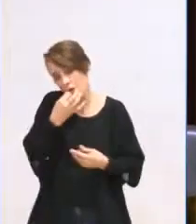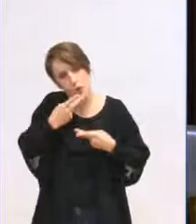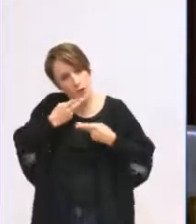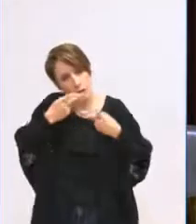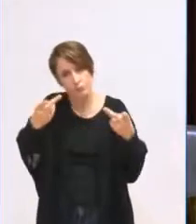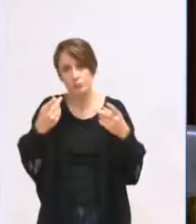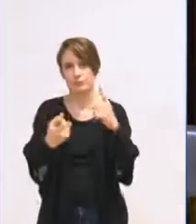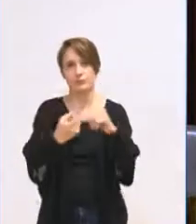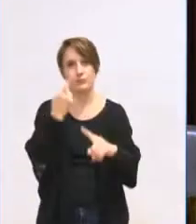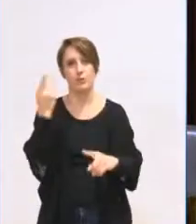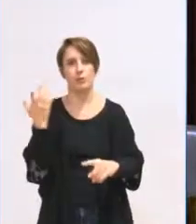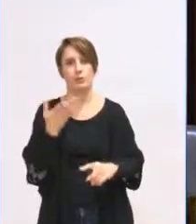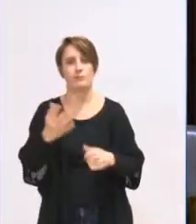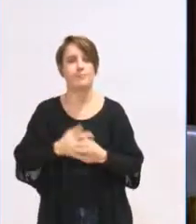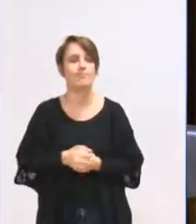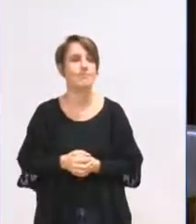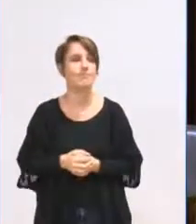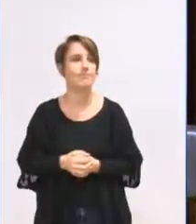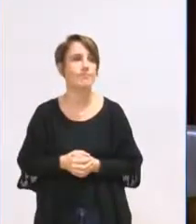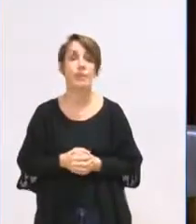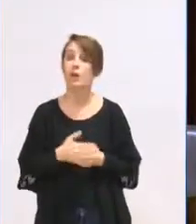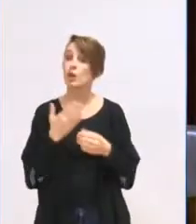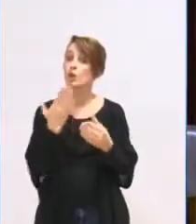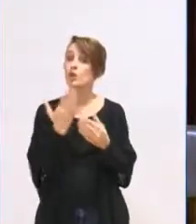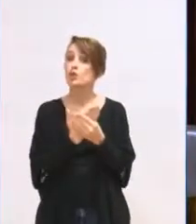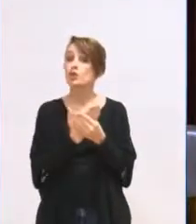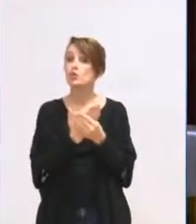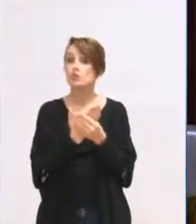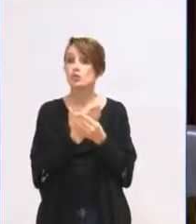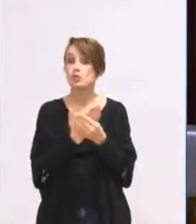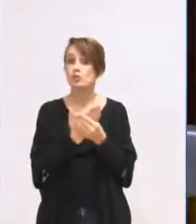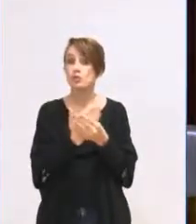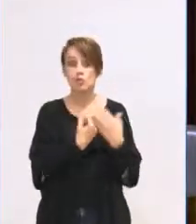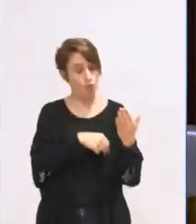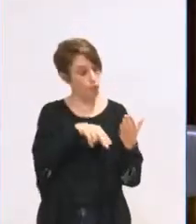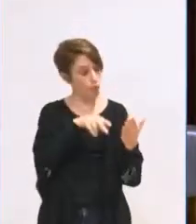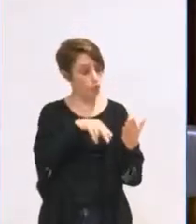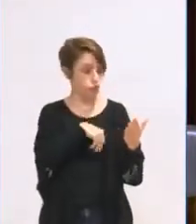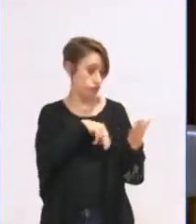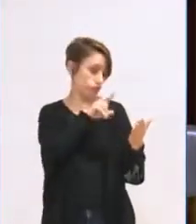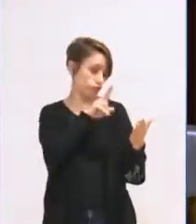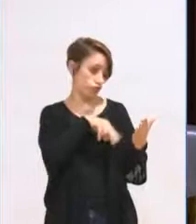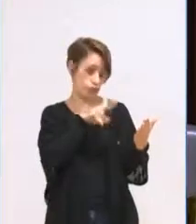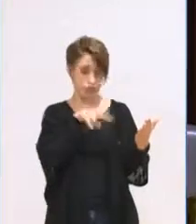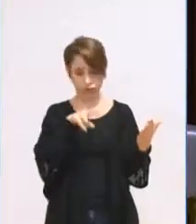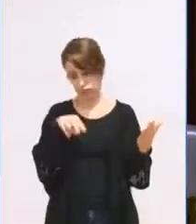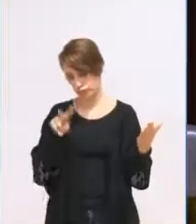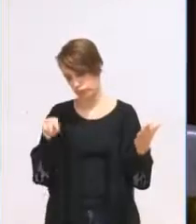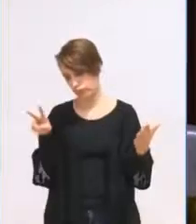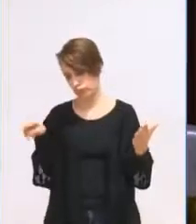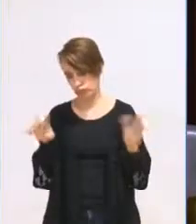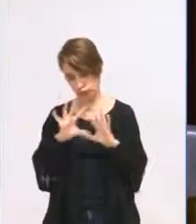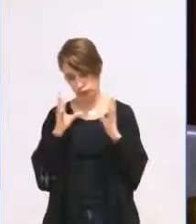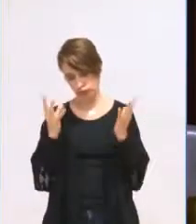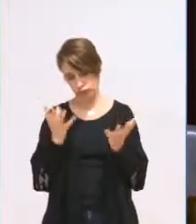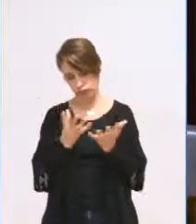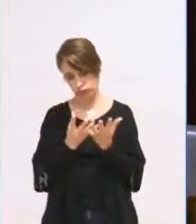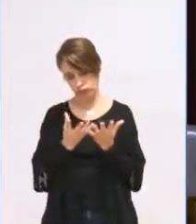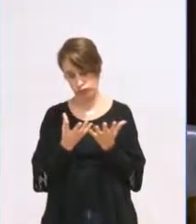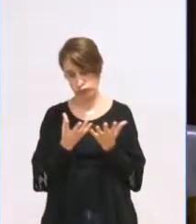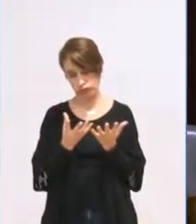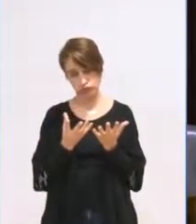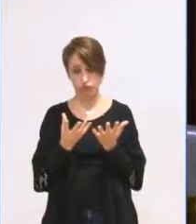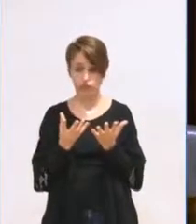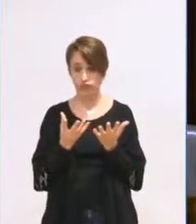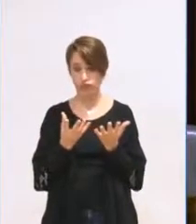où, si on le lit, j'allais dire, première lecture et premier sens, c'est